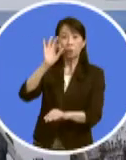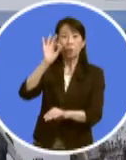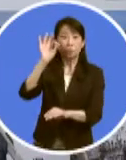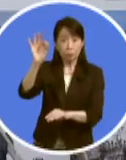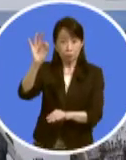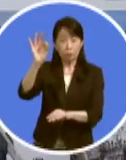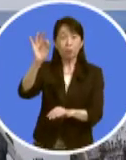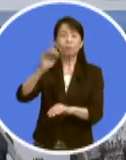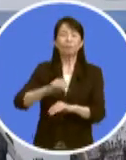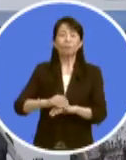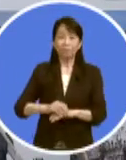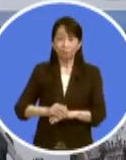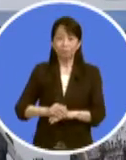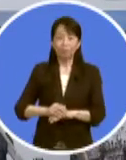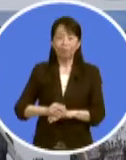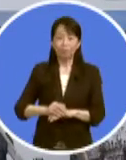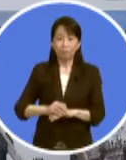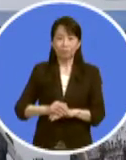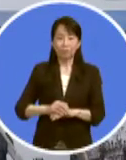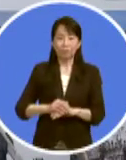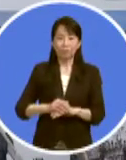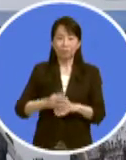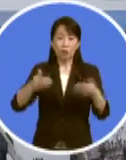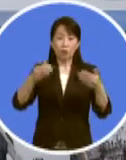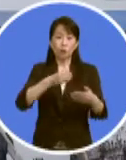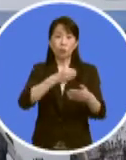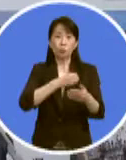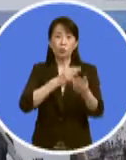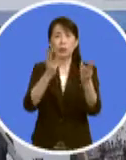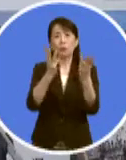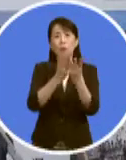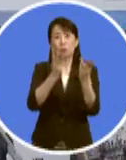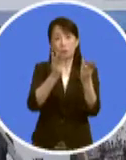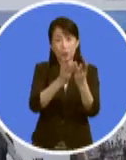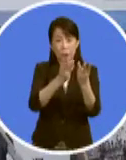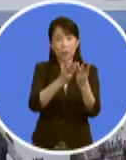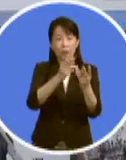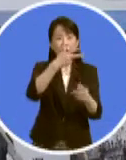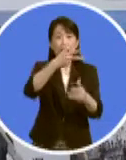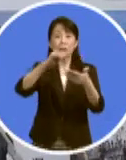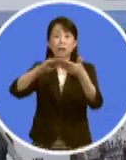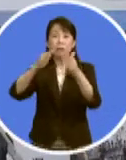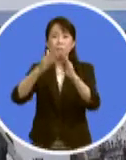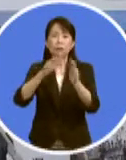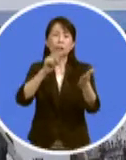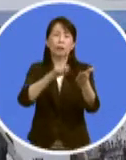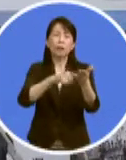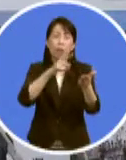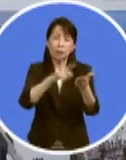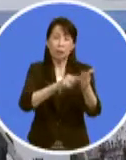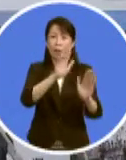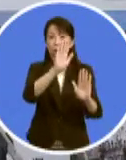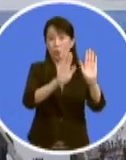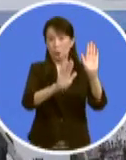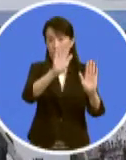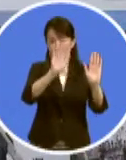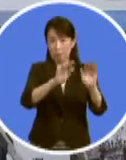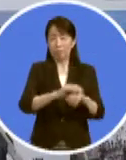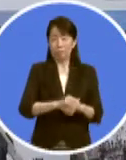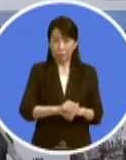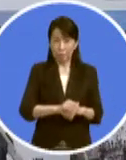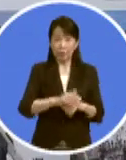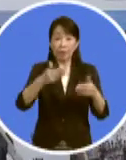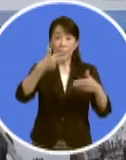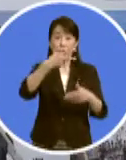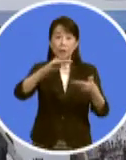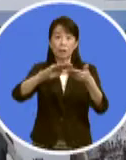状況を見ますとそういったに対応できる職員がですね市や町で特に不足をしておりますこれはなかなか